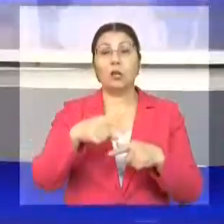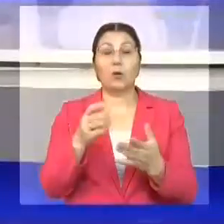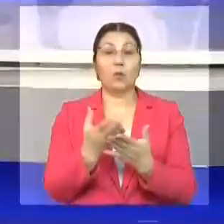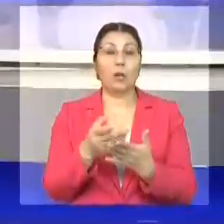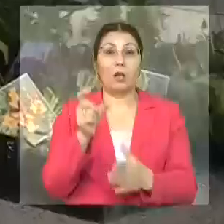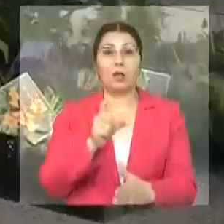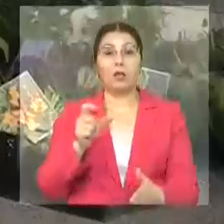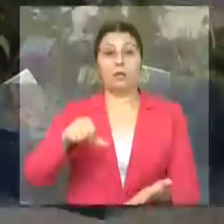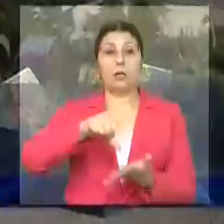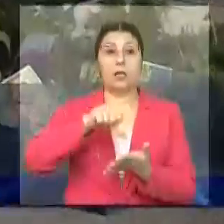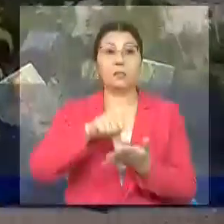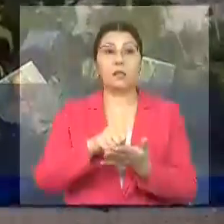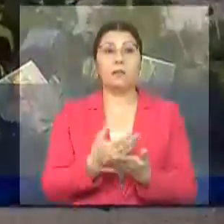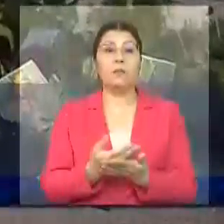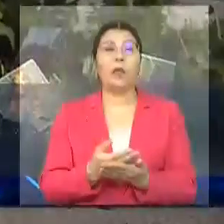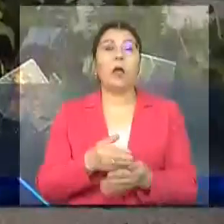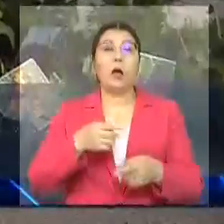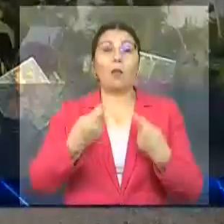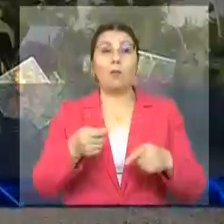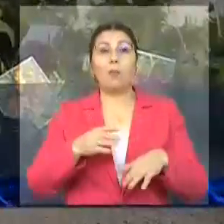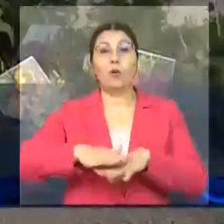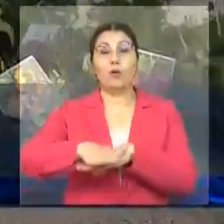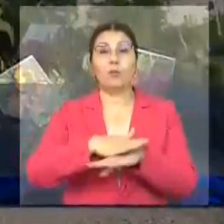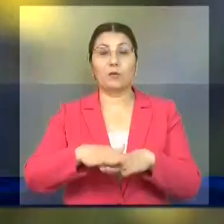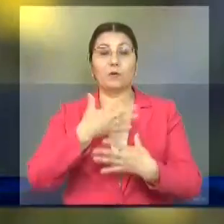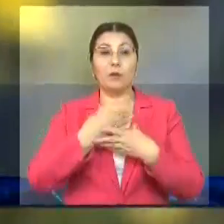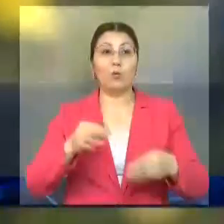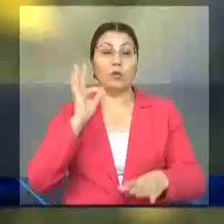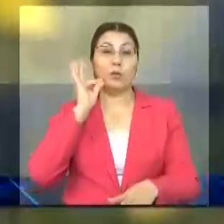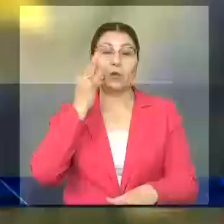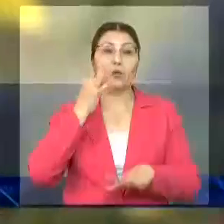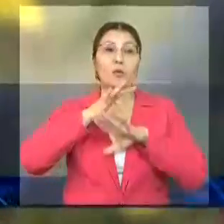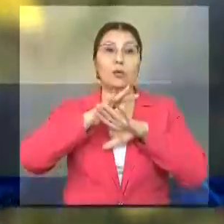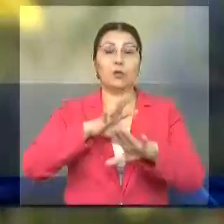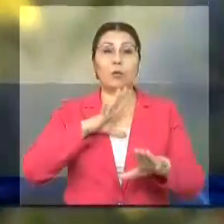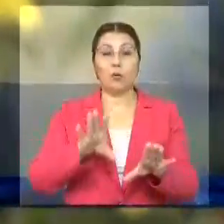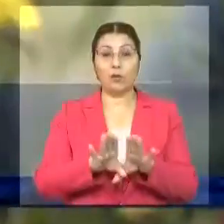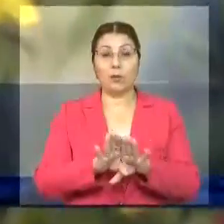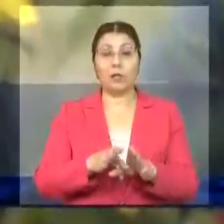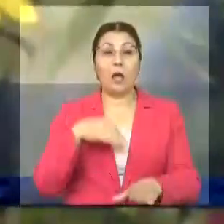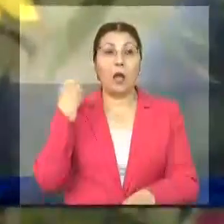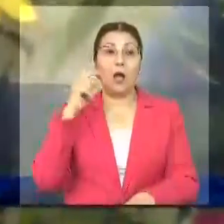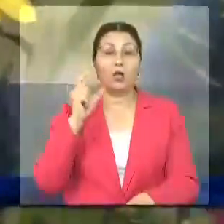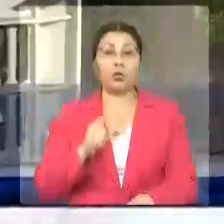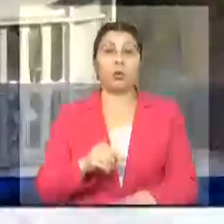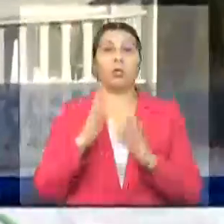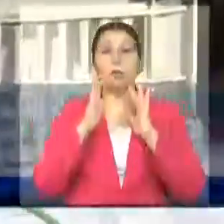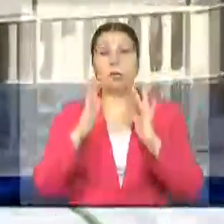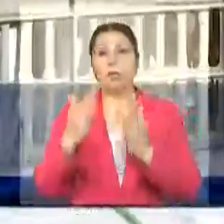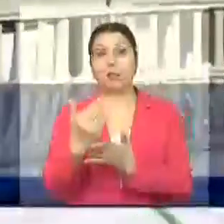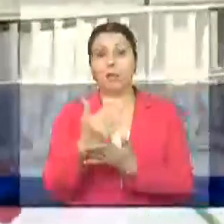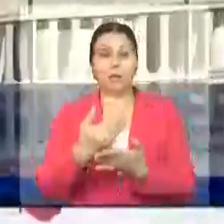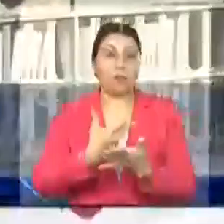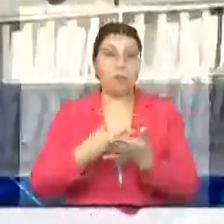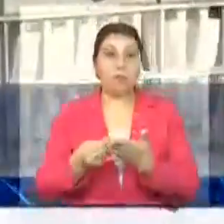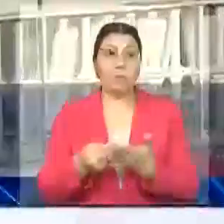қатысты. Көшеттер жәрмеңкесі көктем мен күз айларында дәстүрлі түрде өткізіледі. Осы ретте ақтөбеліктер ағаш көшеттерін сатып алып,